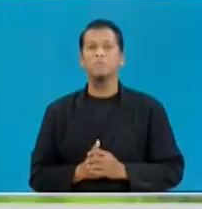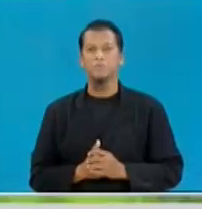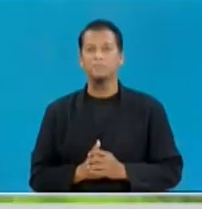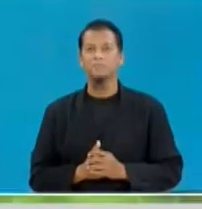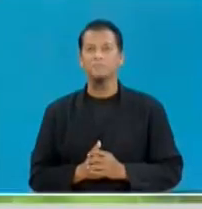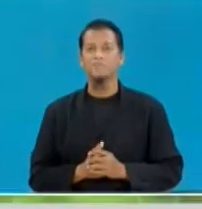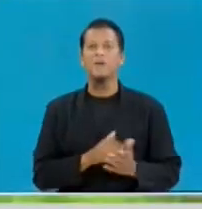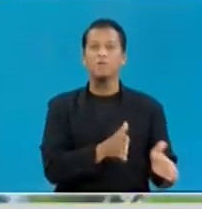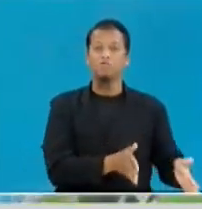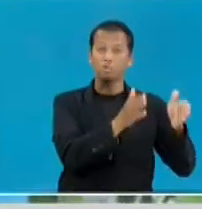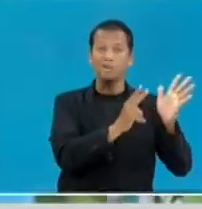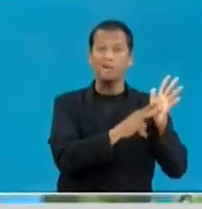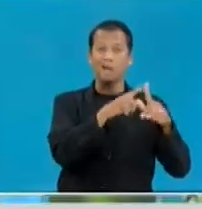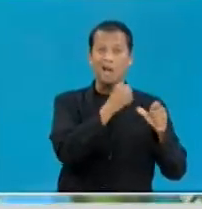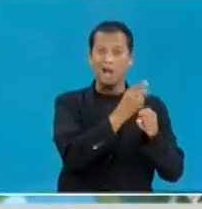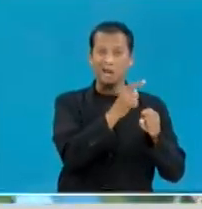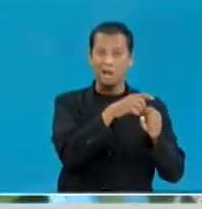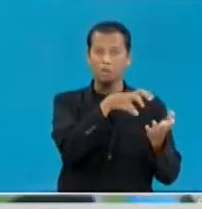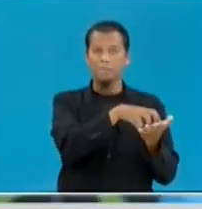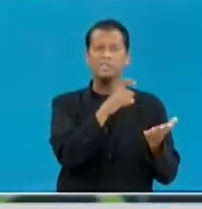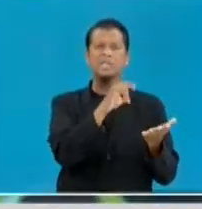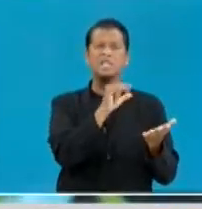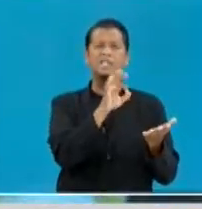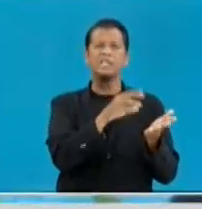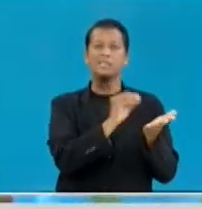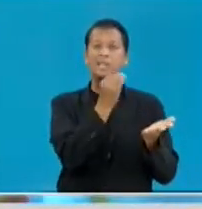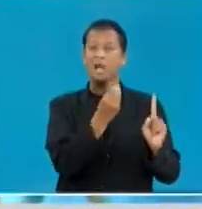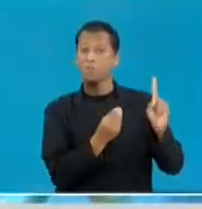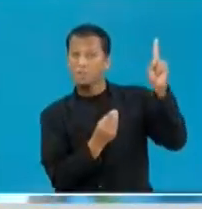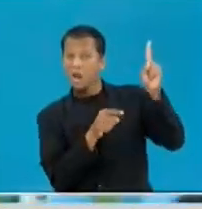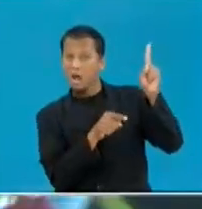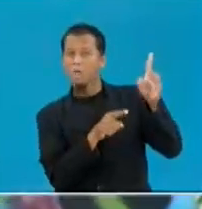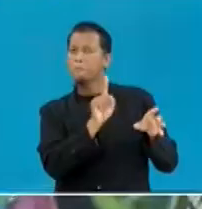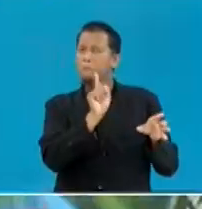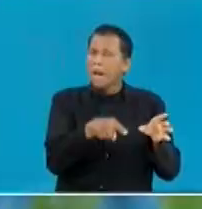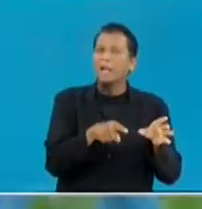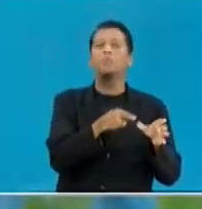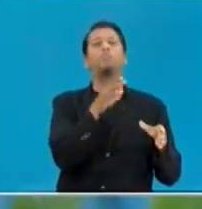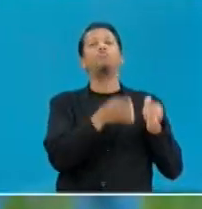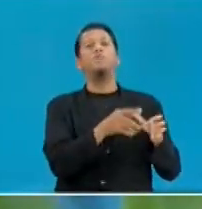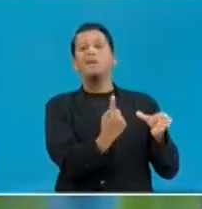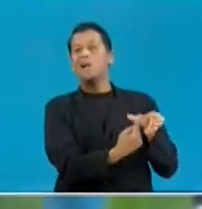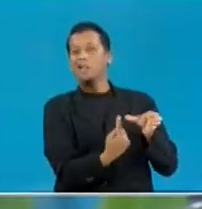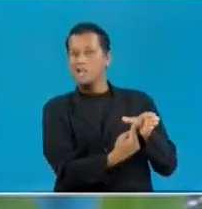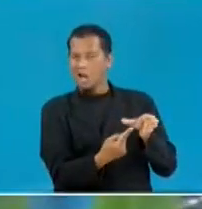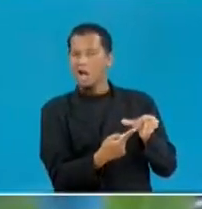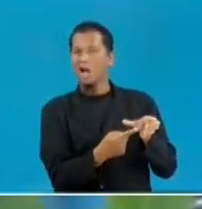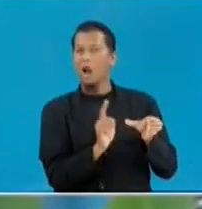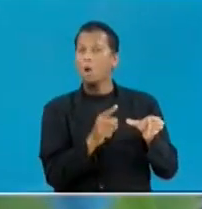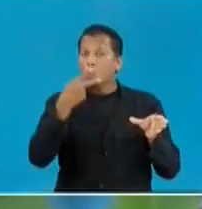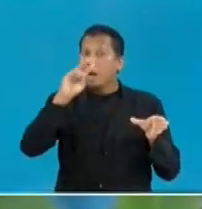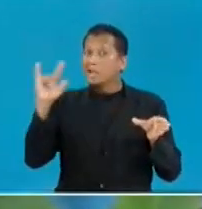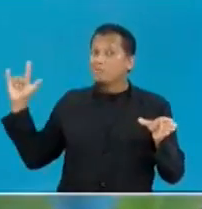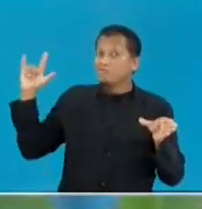Nagreg yang berlokasi di Cilincing Jakarta Utara Timur difungsikan untuk lokasi karantina bagi WNI yang baru tiba di